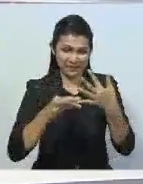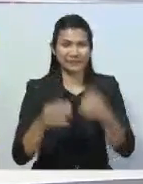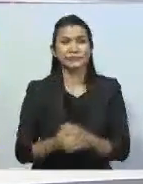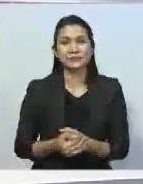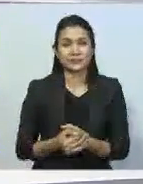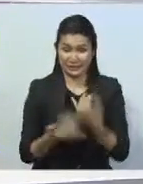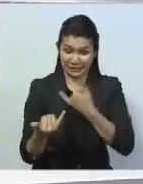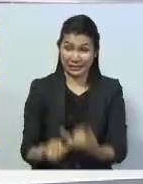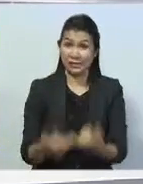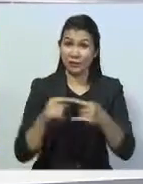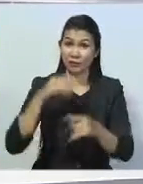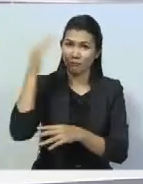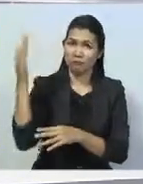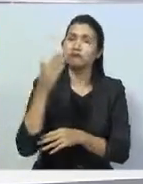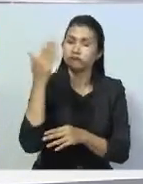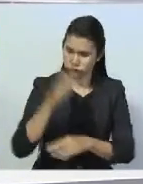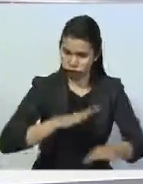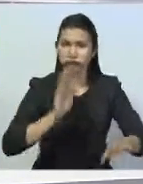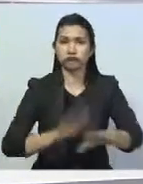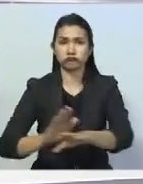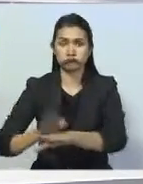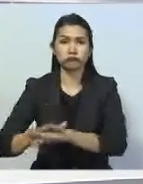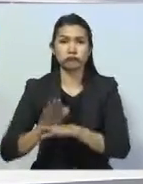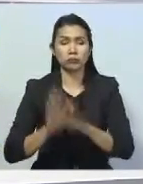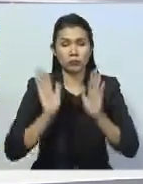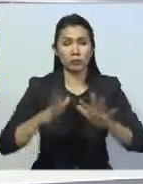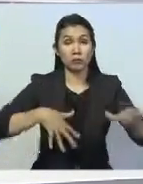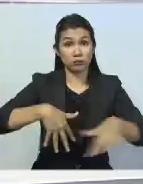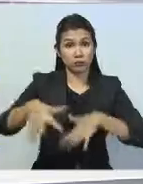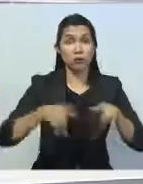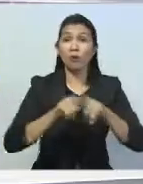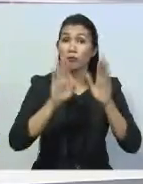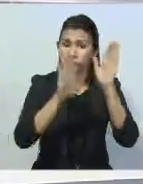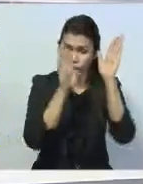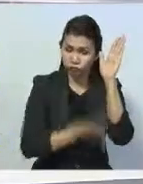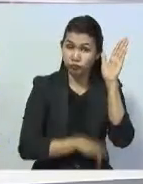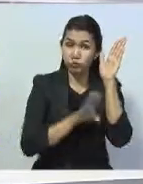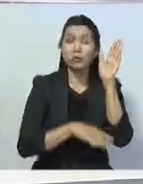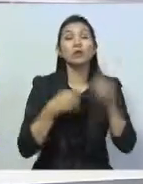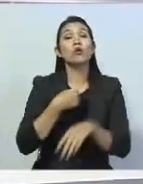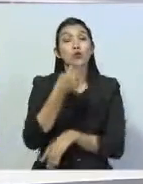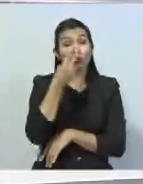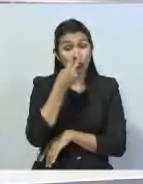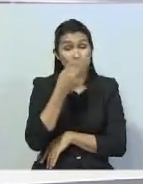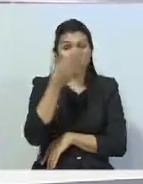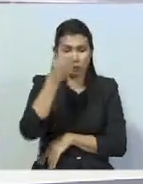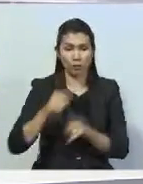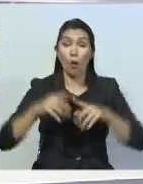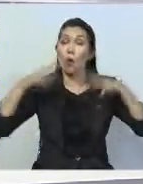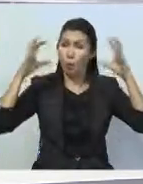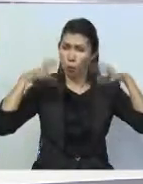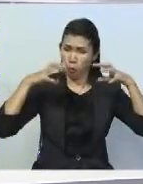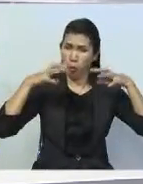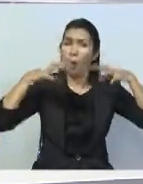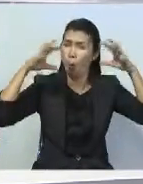ไปดูเรื่องของสภาพอากาศในช่วงนี้ต้องเตือนสำหรับพี่น้องประชาชนที่อยู่ในพื้นที่ภาคใต้ค่ะต้องเฝ้าระวังกันอย่างหนักทีเดียวเพราะว่าจะมีฝนตก